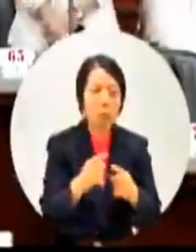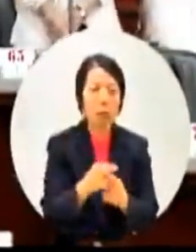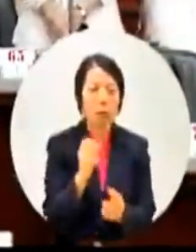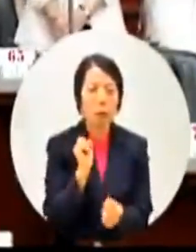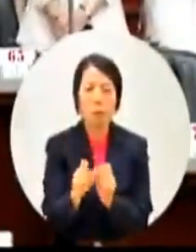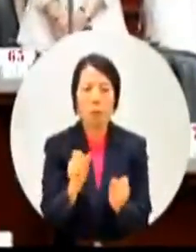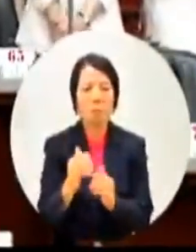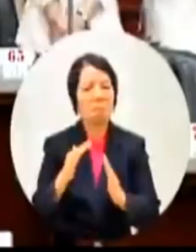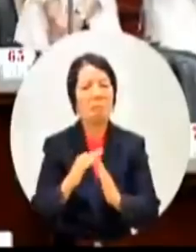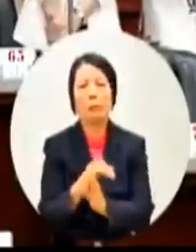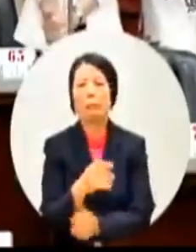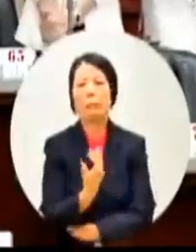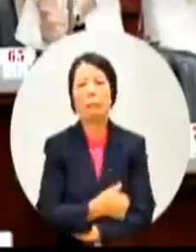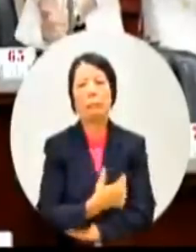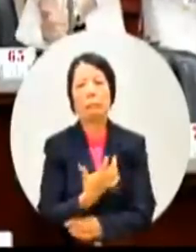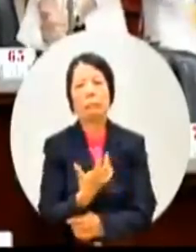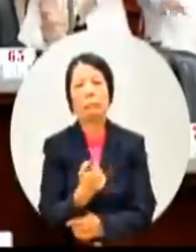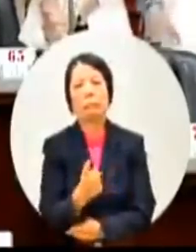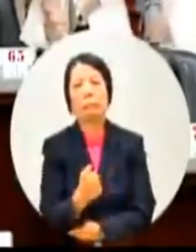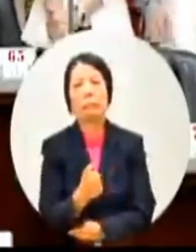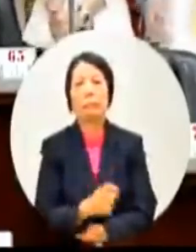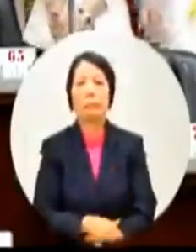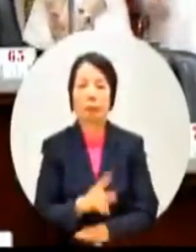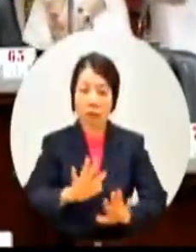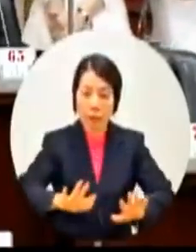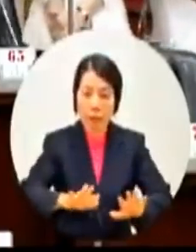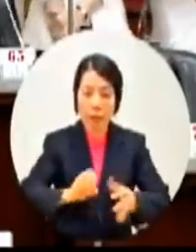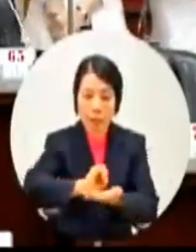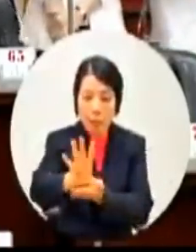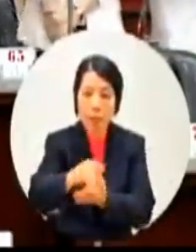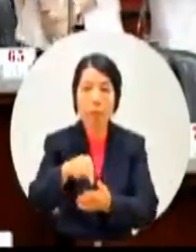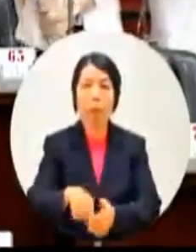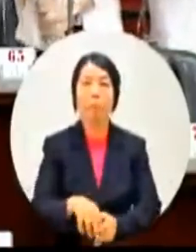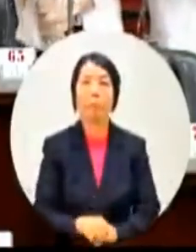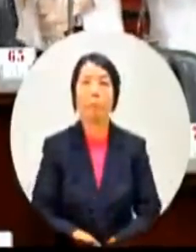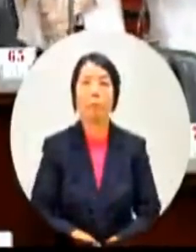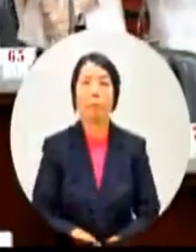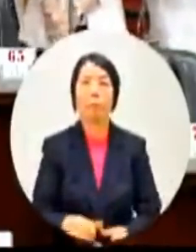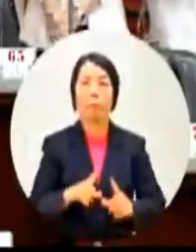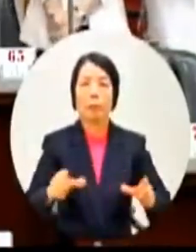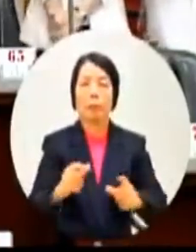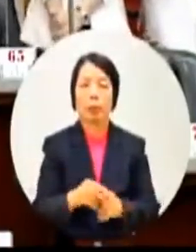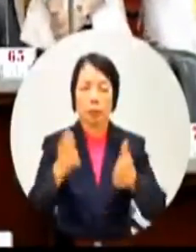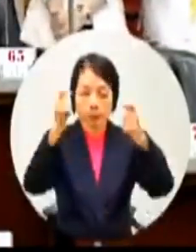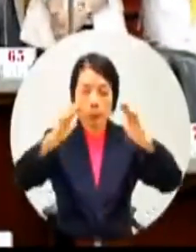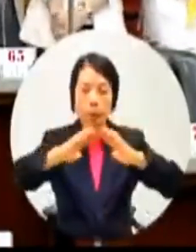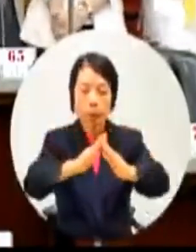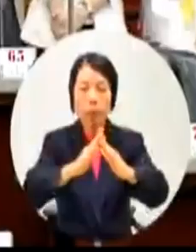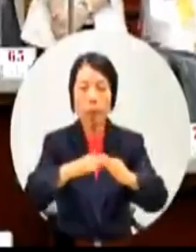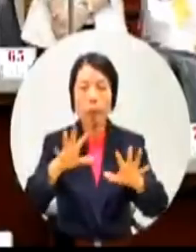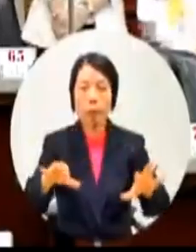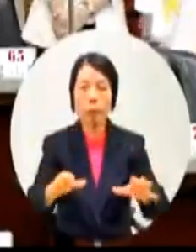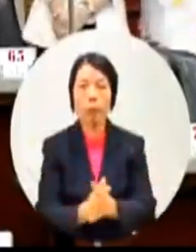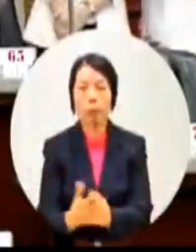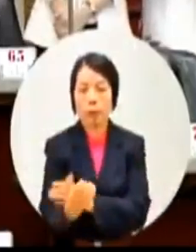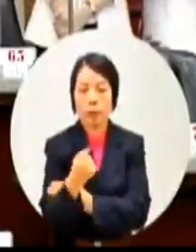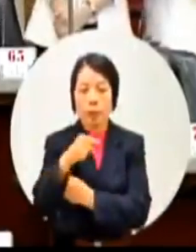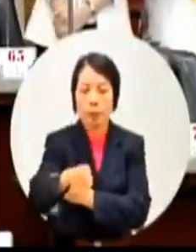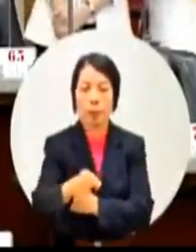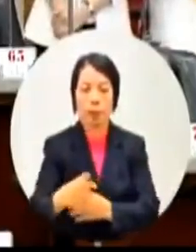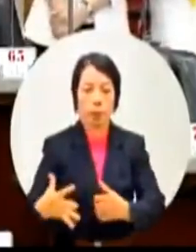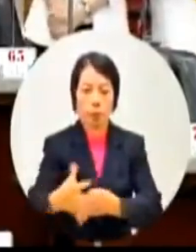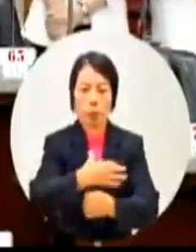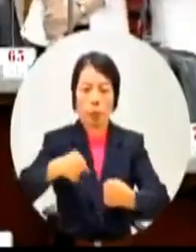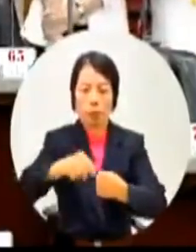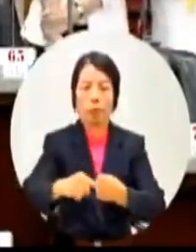报告内容里面写的叫做打造高雄全台首户，我跟你讲，你就是